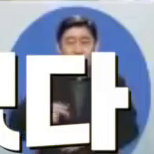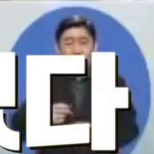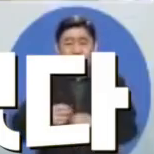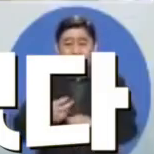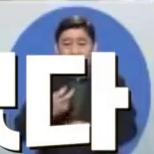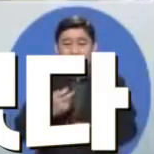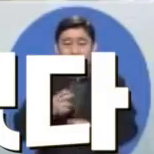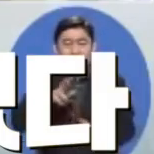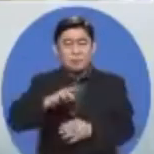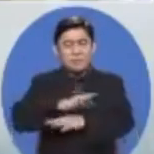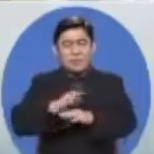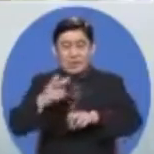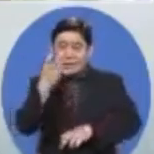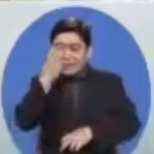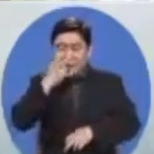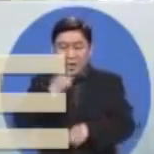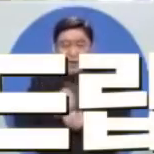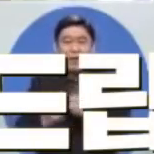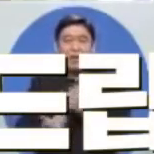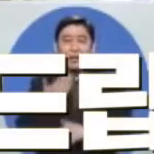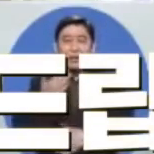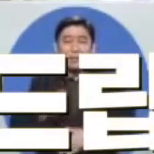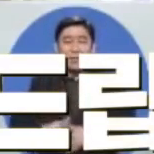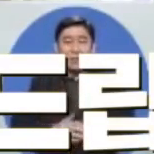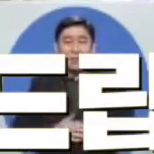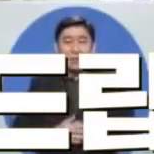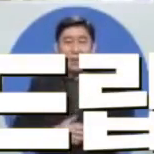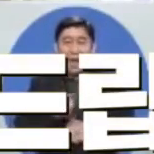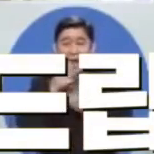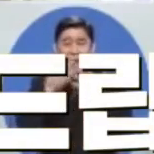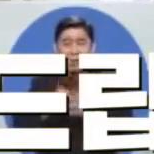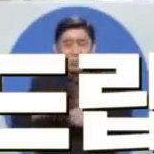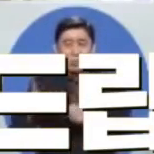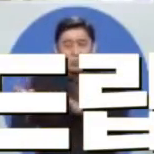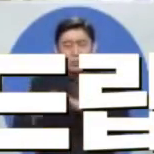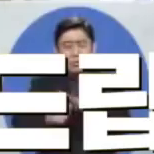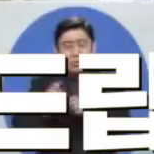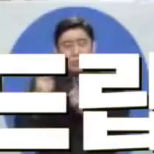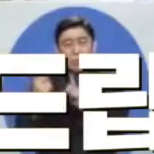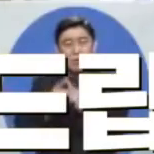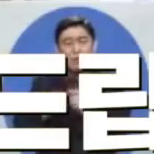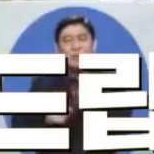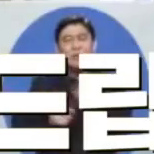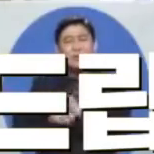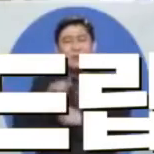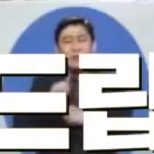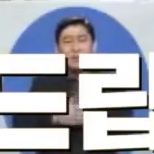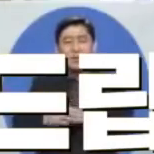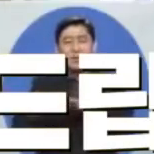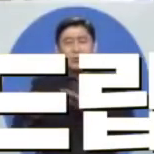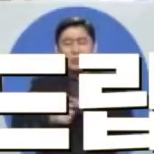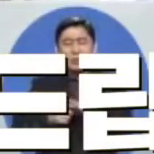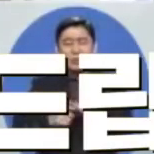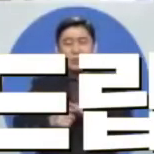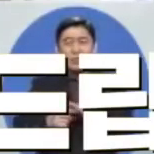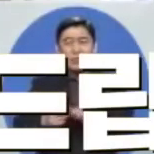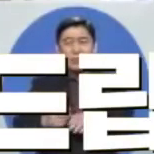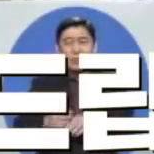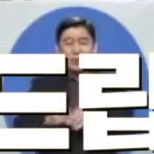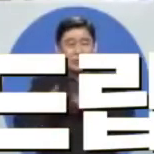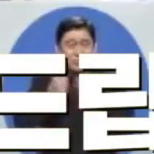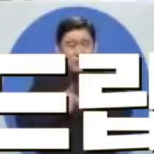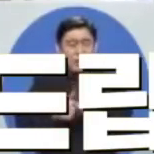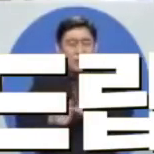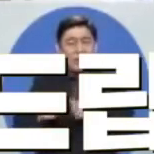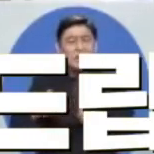파헤치다 생긴 일입니다. 그, 제가 교도소에 도둑놈들 만나면요. 다 이유가 있습니다. 도둑놈도, 강간한 사람도,